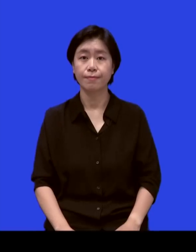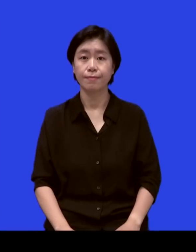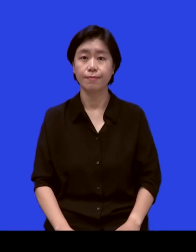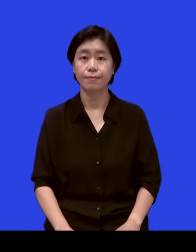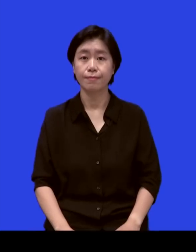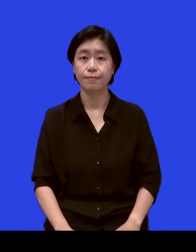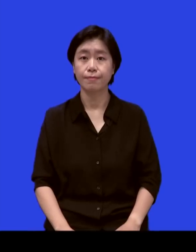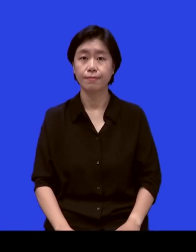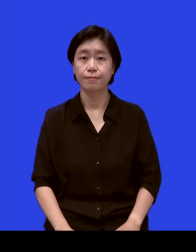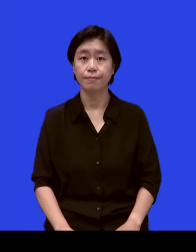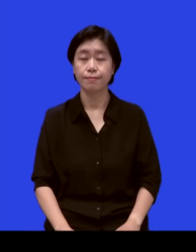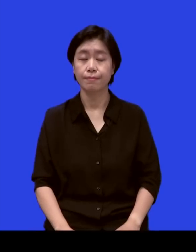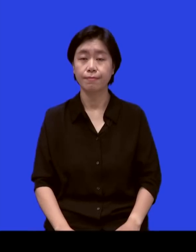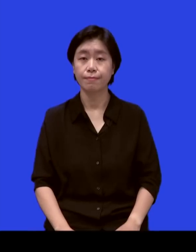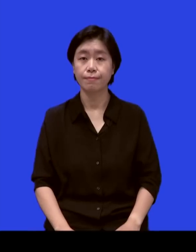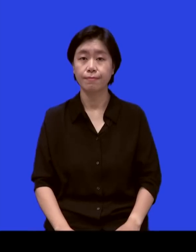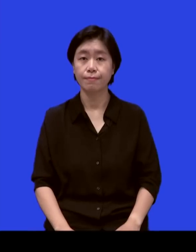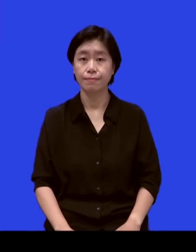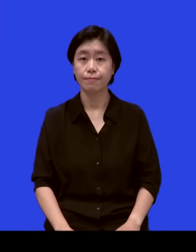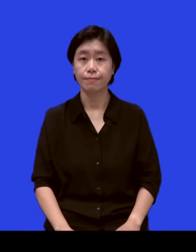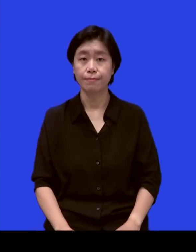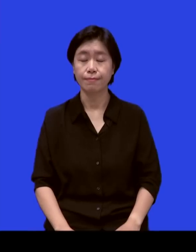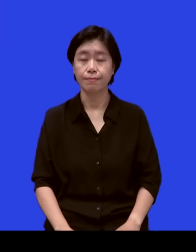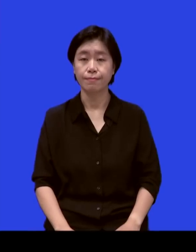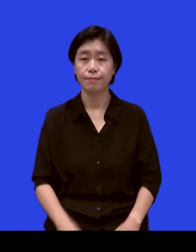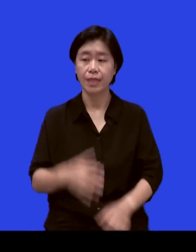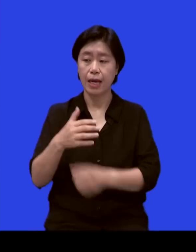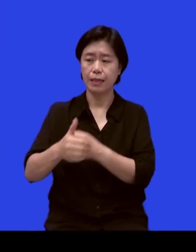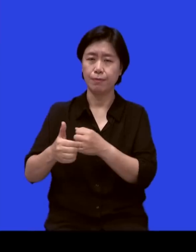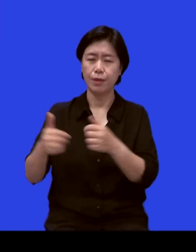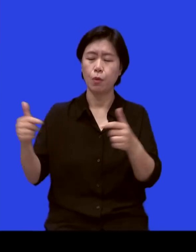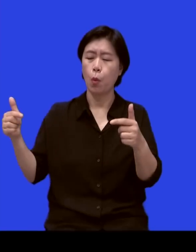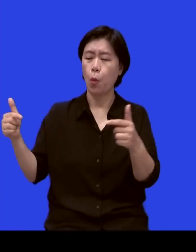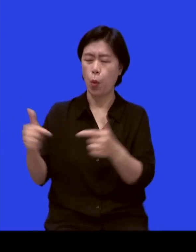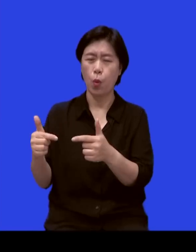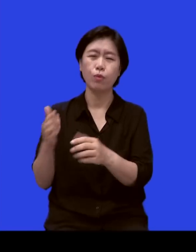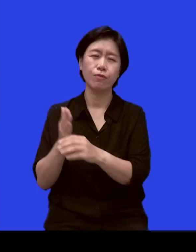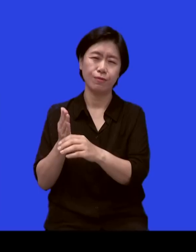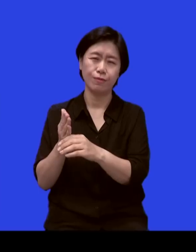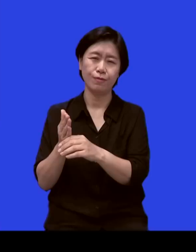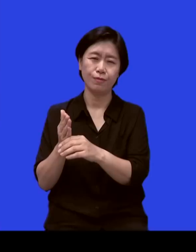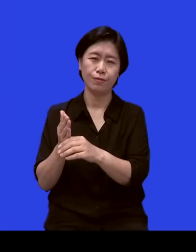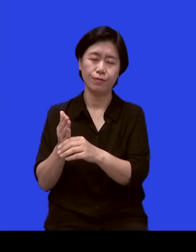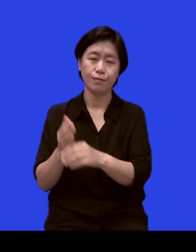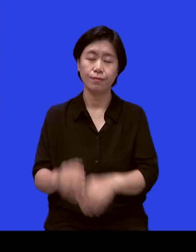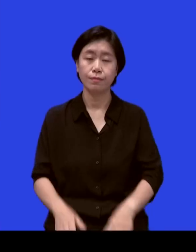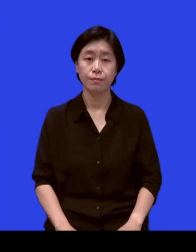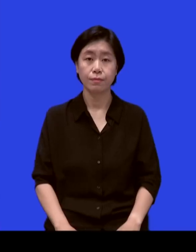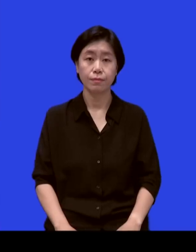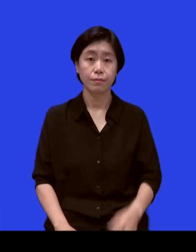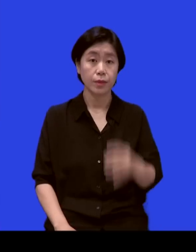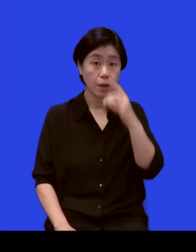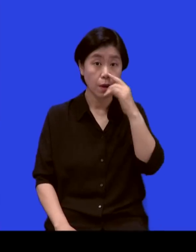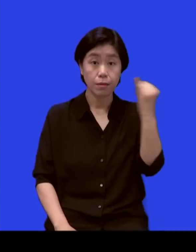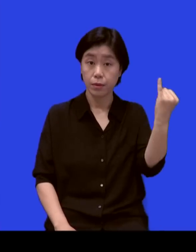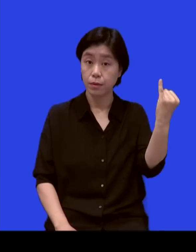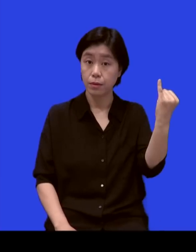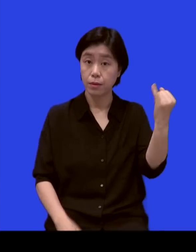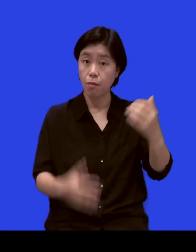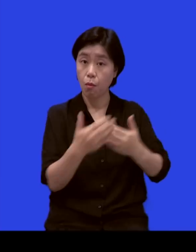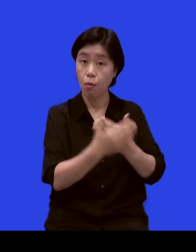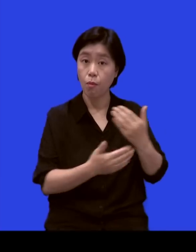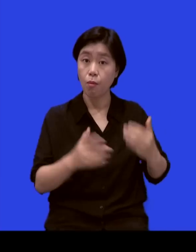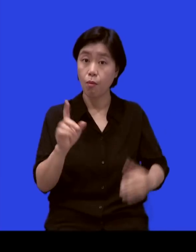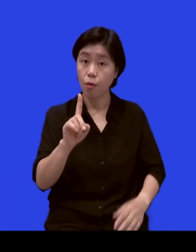그래도 이제 하나님이 또 만져주셔서, 예. 지금은 그냥 많이. 건강하시고. 예. 장모님은